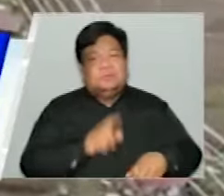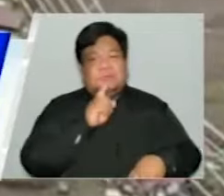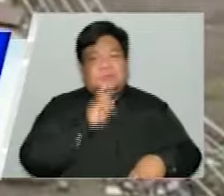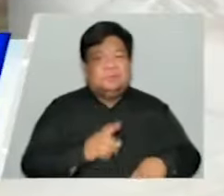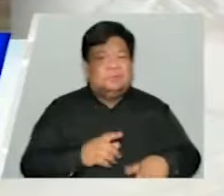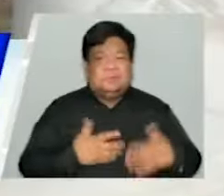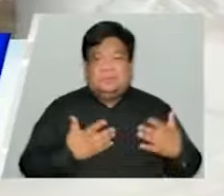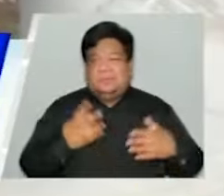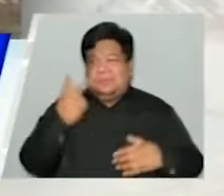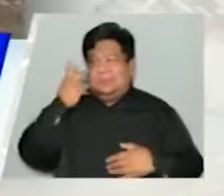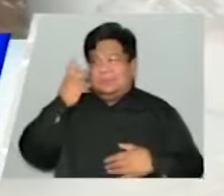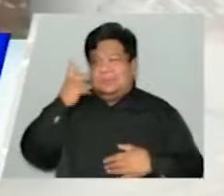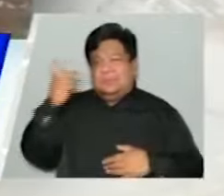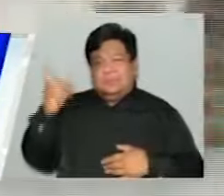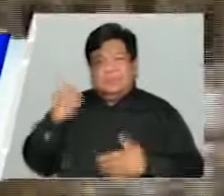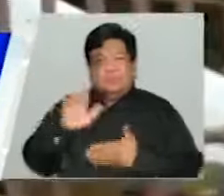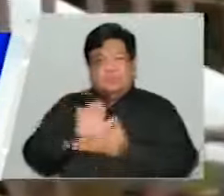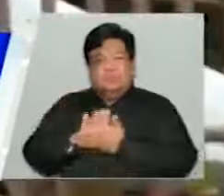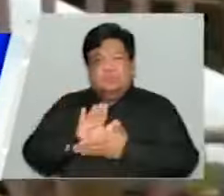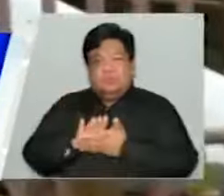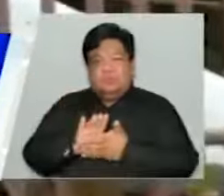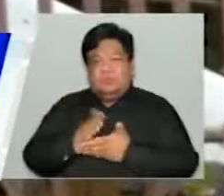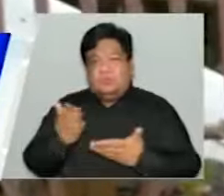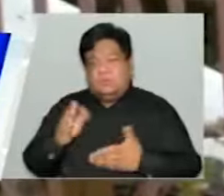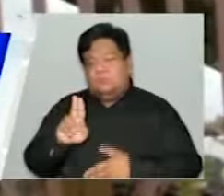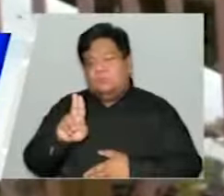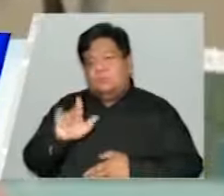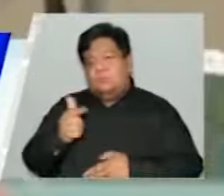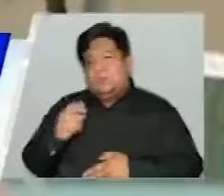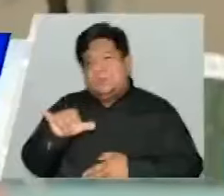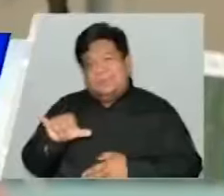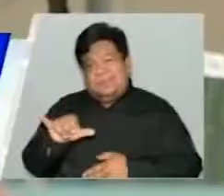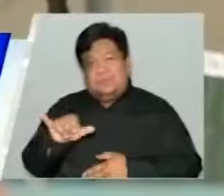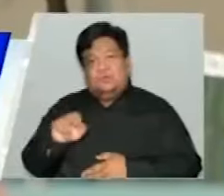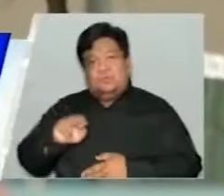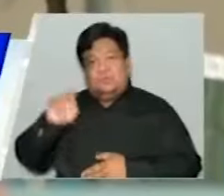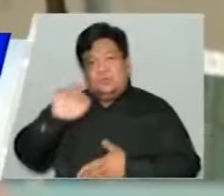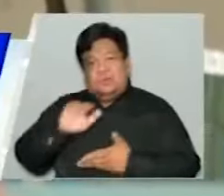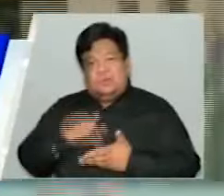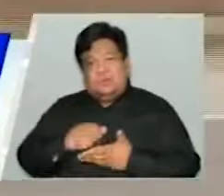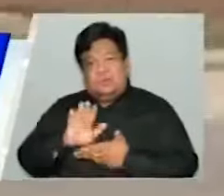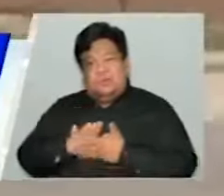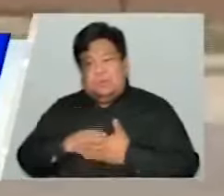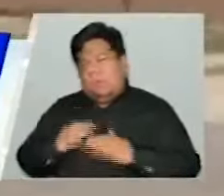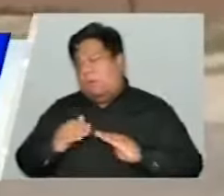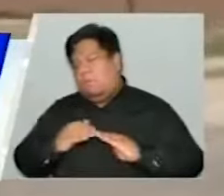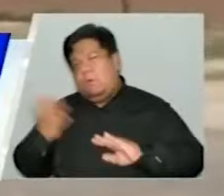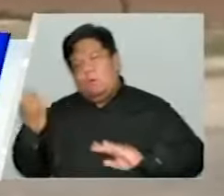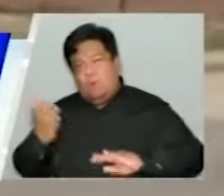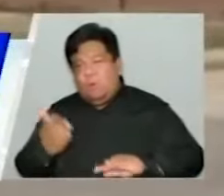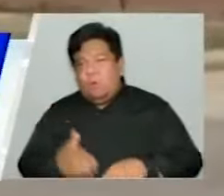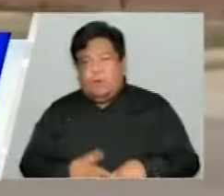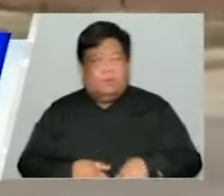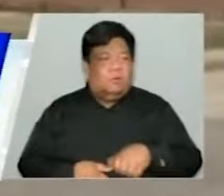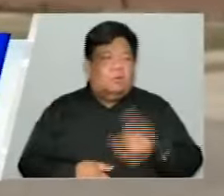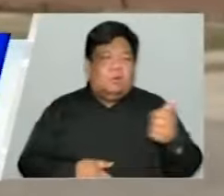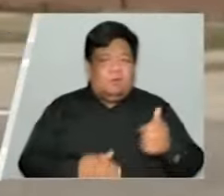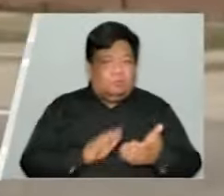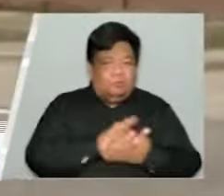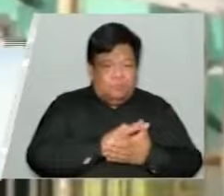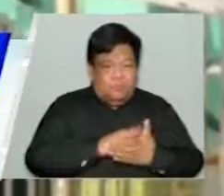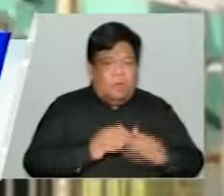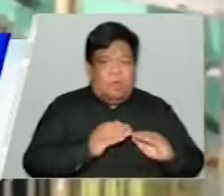classroom sa Bugey North Central School. Ganyan din ang nangyari sa isang paaralan sa Alakapan. Halos mawasak naman ang bagyo ang